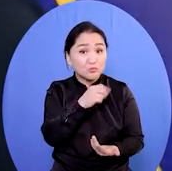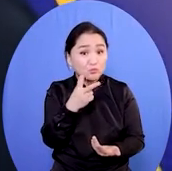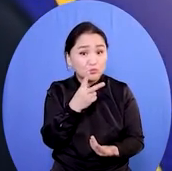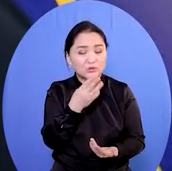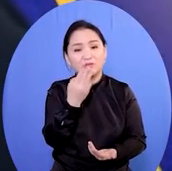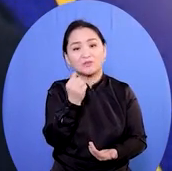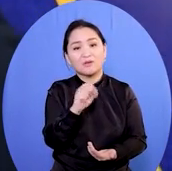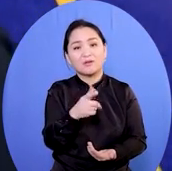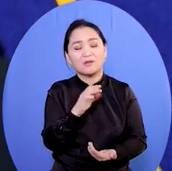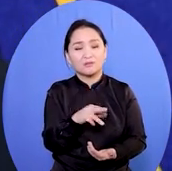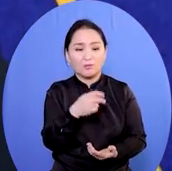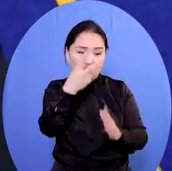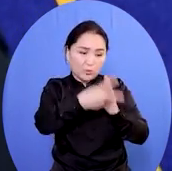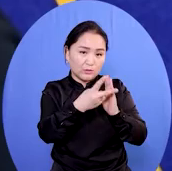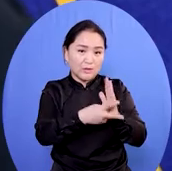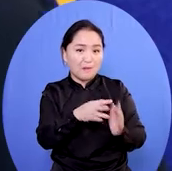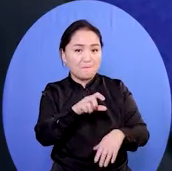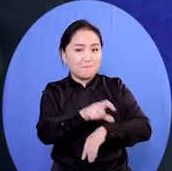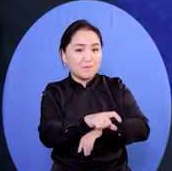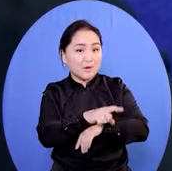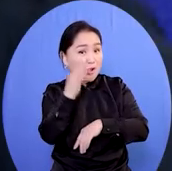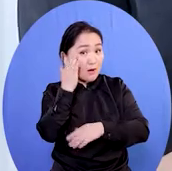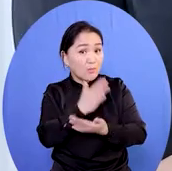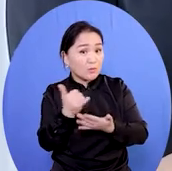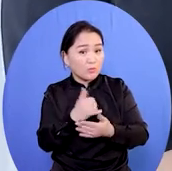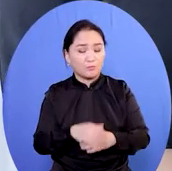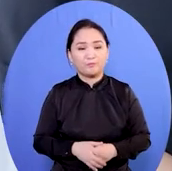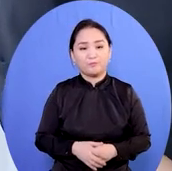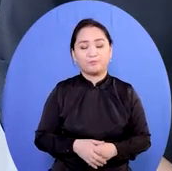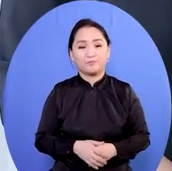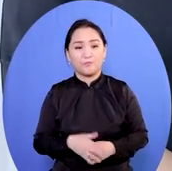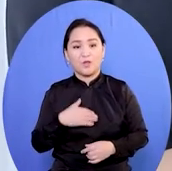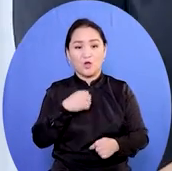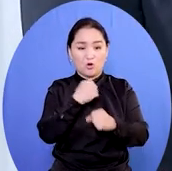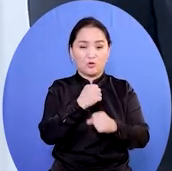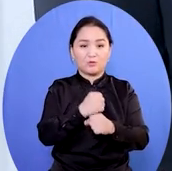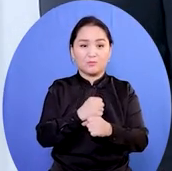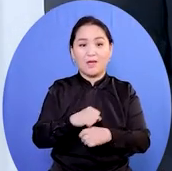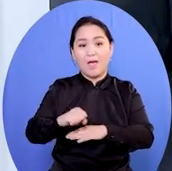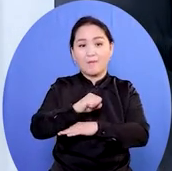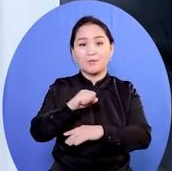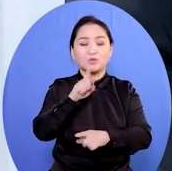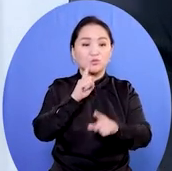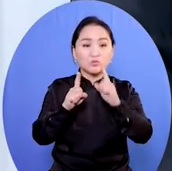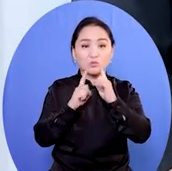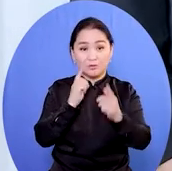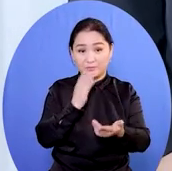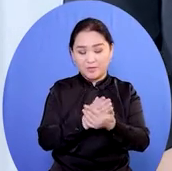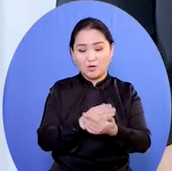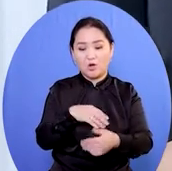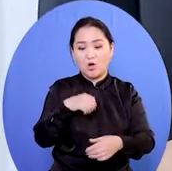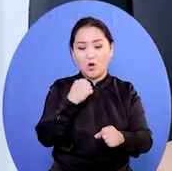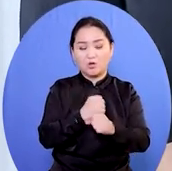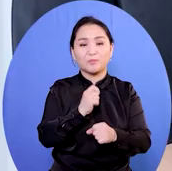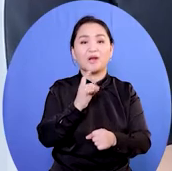үнэлгээ тогтоодог мэрэгжлийн тийм арга зүй байх уу? Байлгүй яах вэ? Манай дээр чинь нэг хөдөлмөр эрхлэлтийн аймгийн зөвлөлүүд ажиллаж байгаа шүү дээ бүх аймагт тий. Тэгэхээр энэ